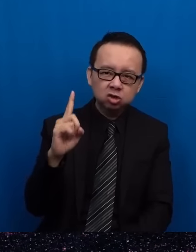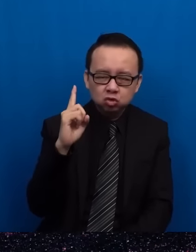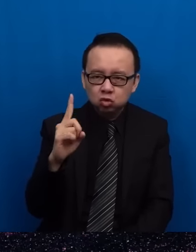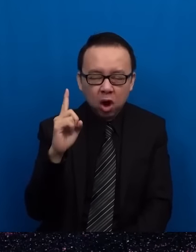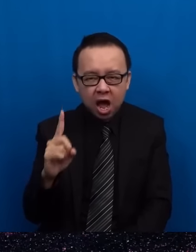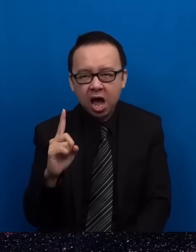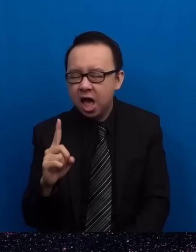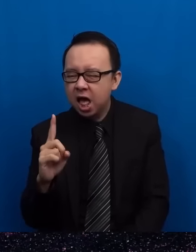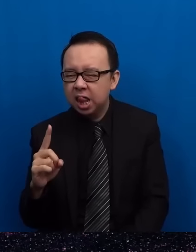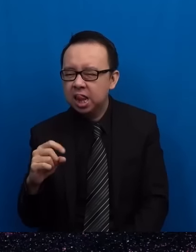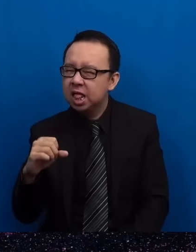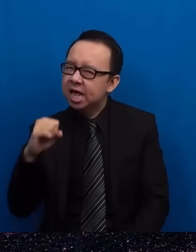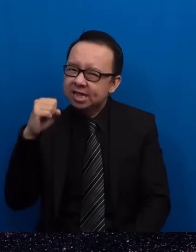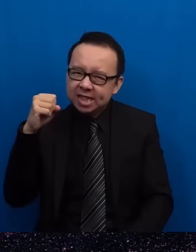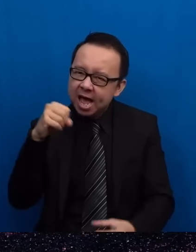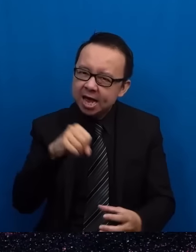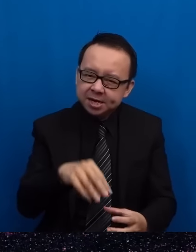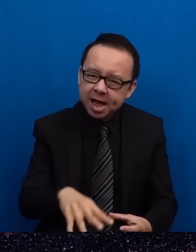Satu hal